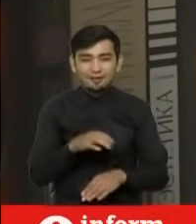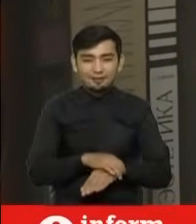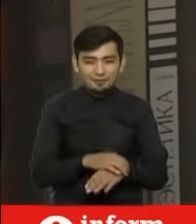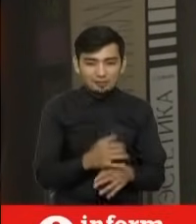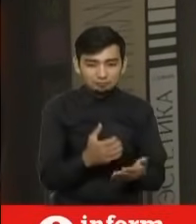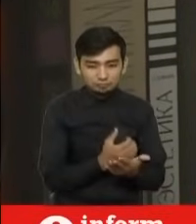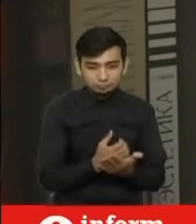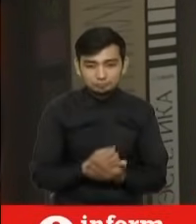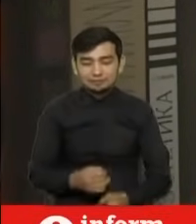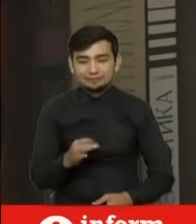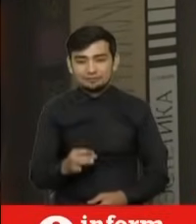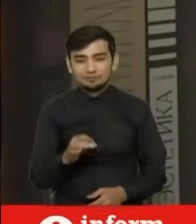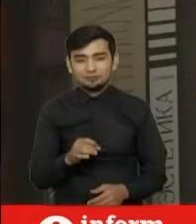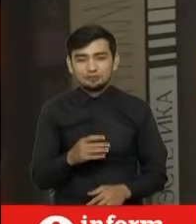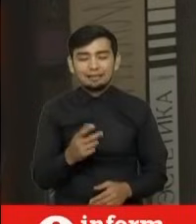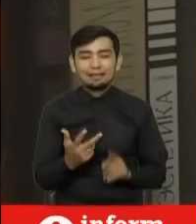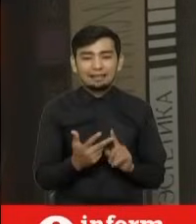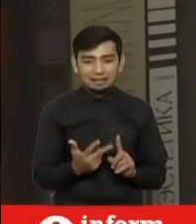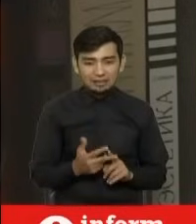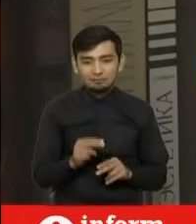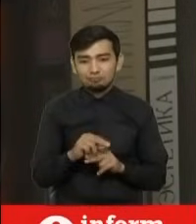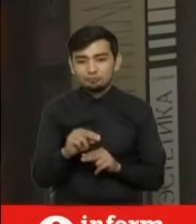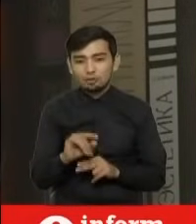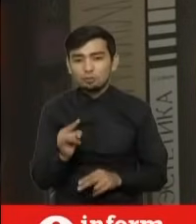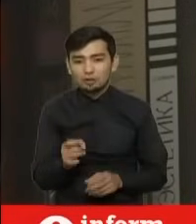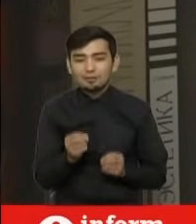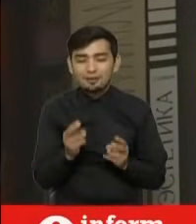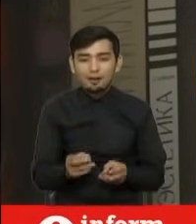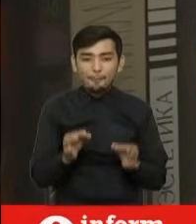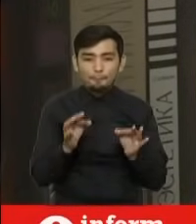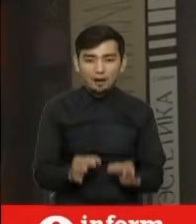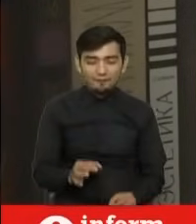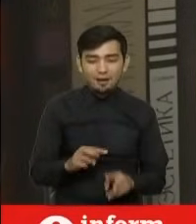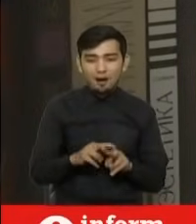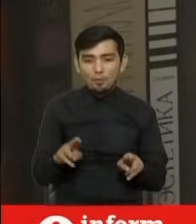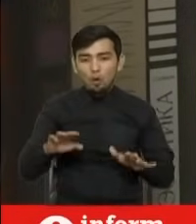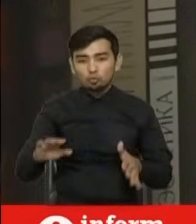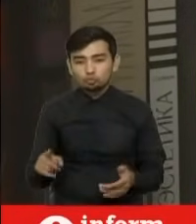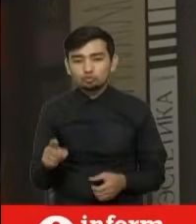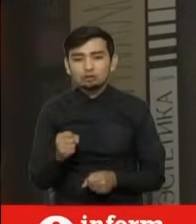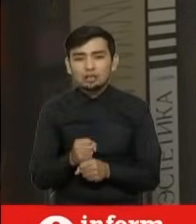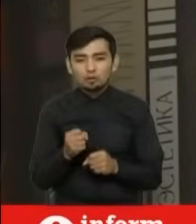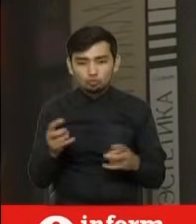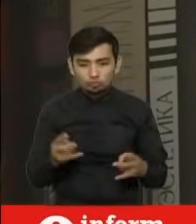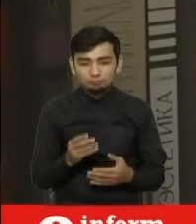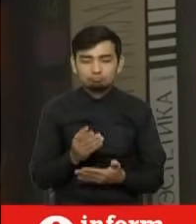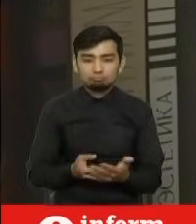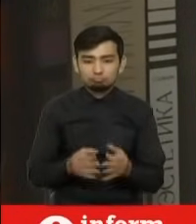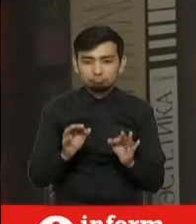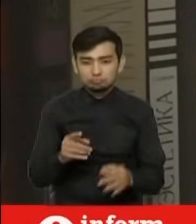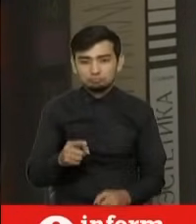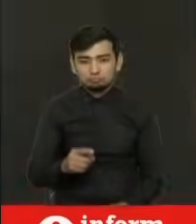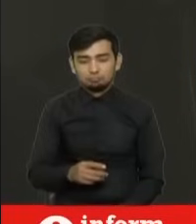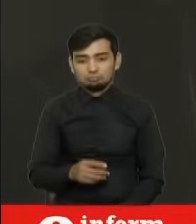третье мира профилактики научите ребёнка Как правильно реагировать В таких ситуациях Работайте над повышением его